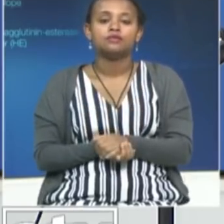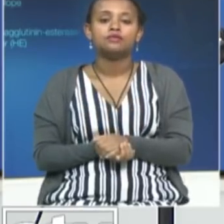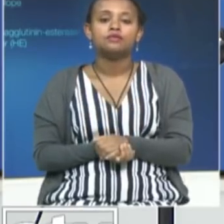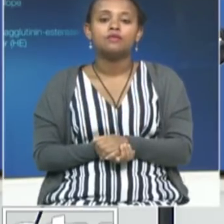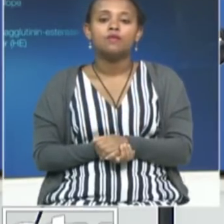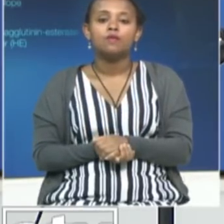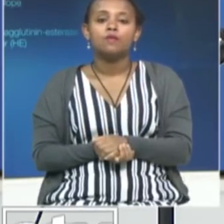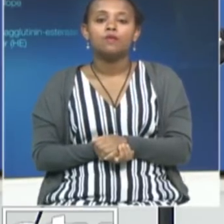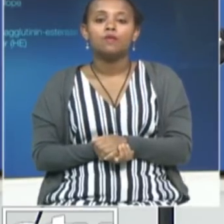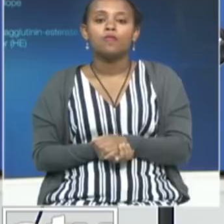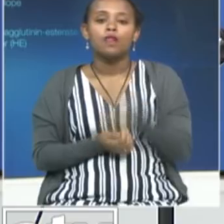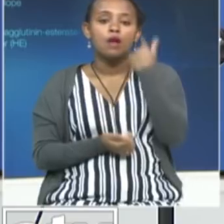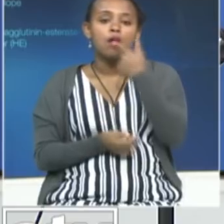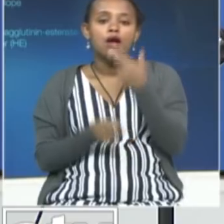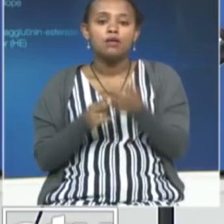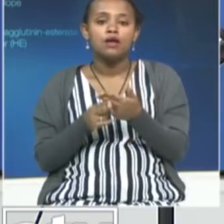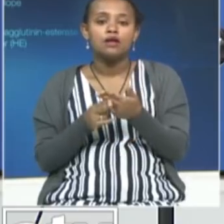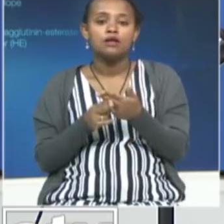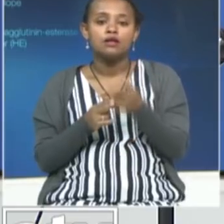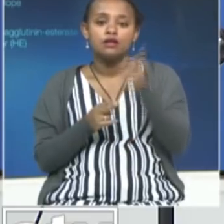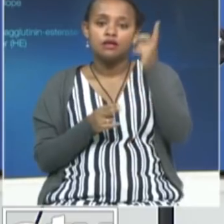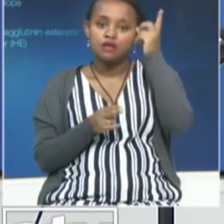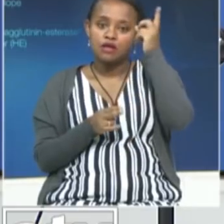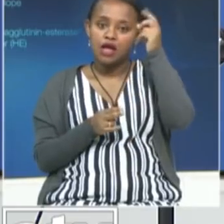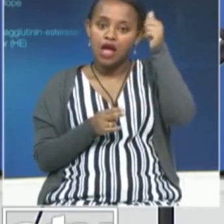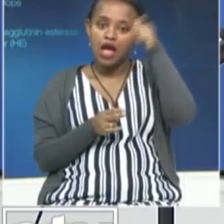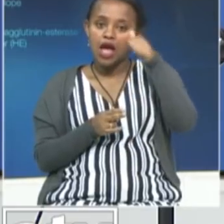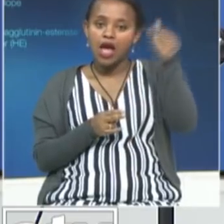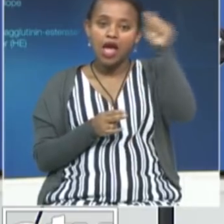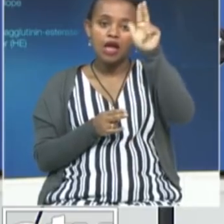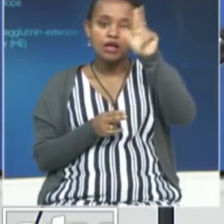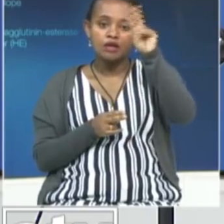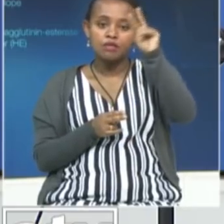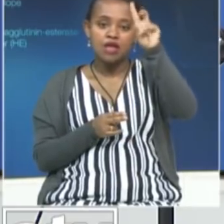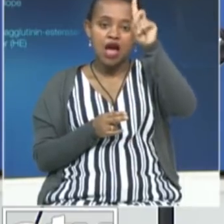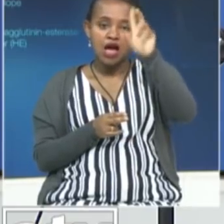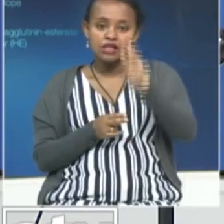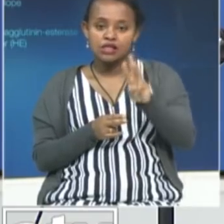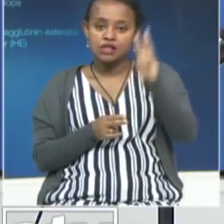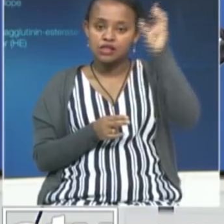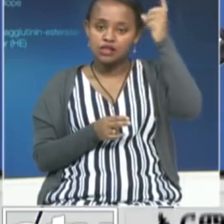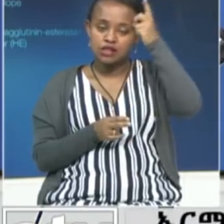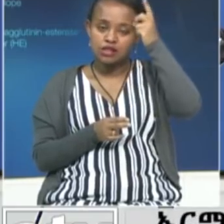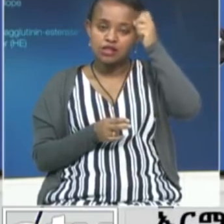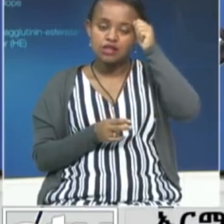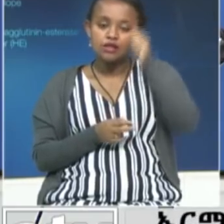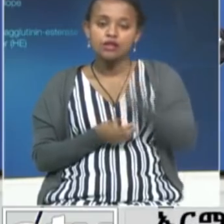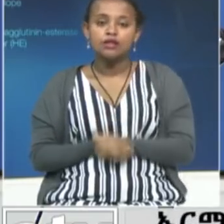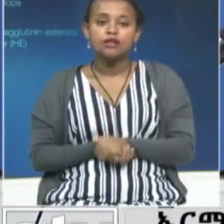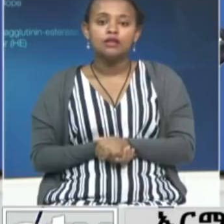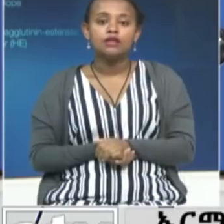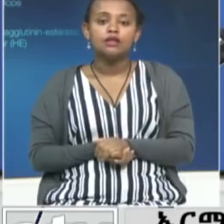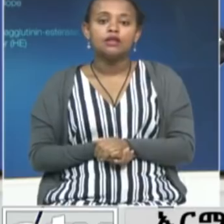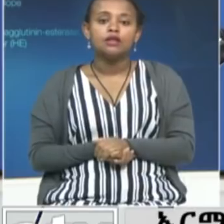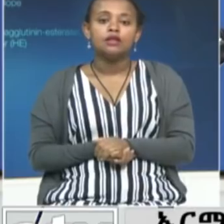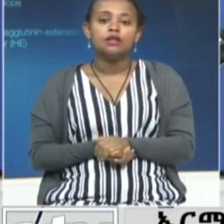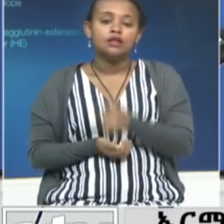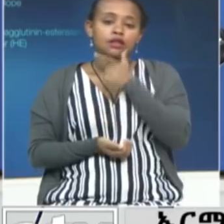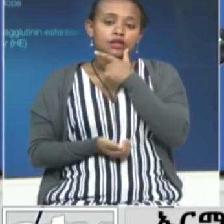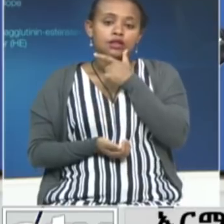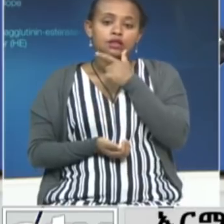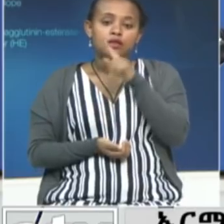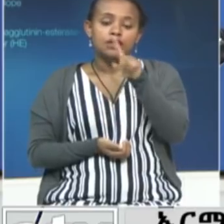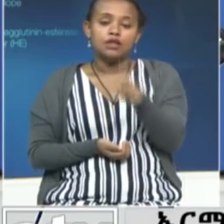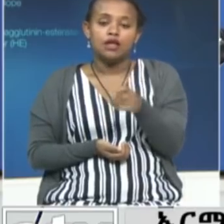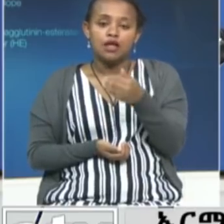ማን እንበል? ኤርሚያስ። እሺ ኤርሚያስ፣ ጥያቄ፣ ትዝብት፣ ሀሳብ ካለ መቀጠል ይችላሉ። እሺ፣ እኔ ያለኝ